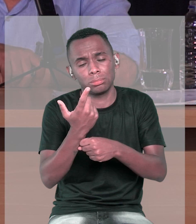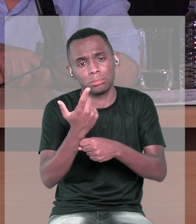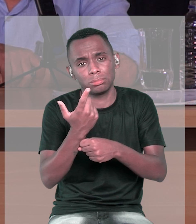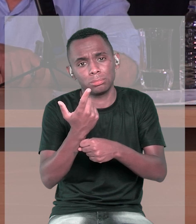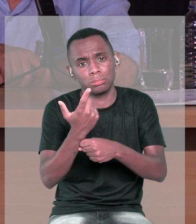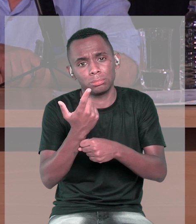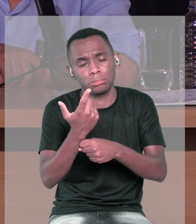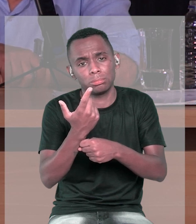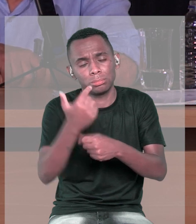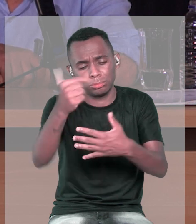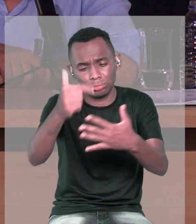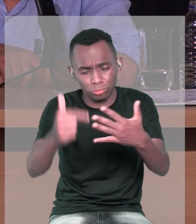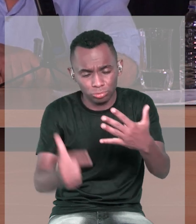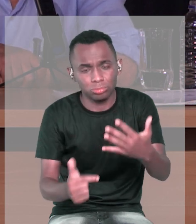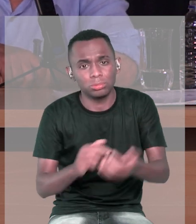S'en fiche, oui.